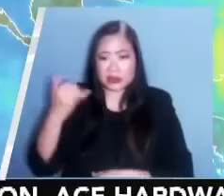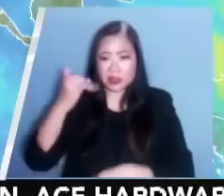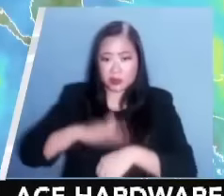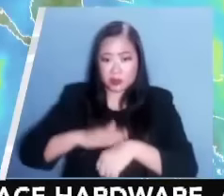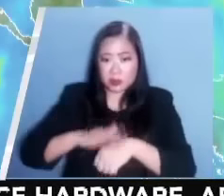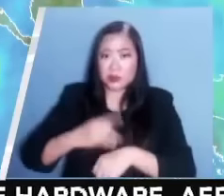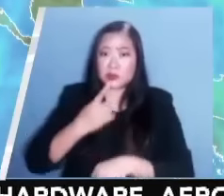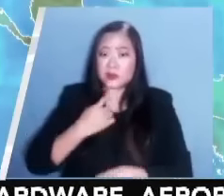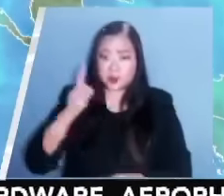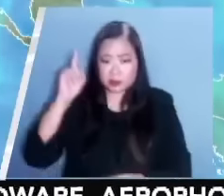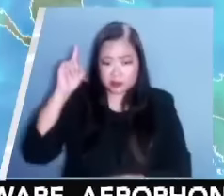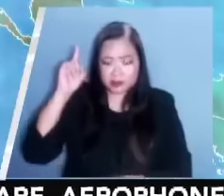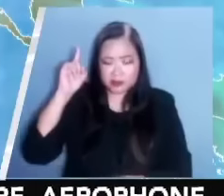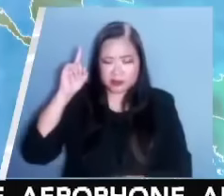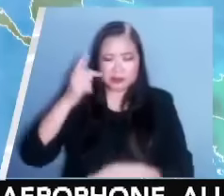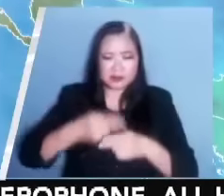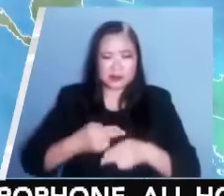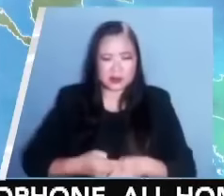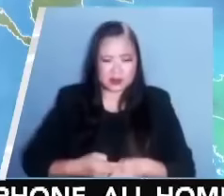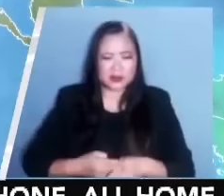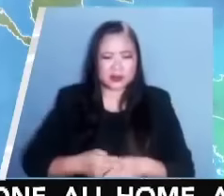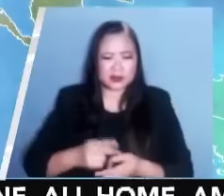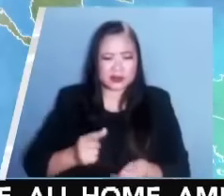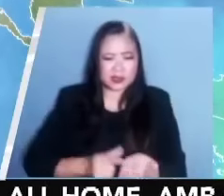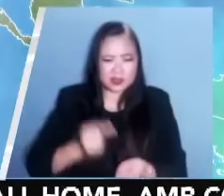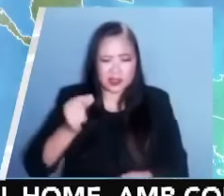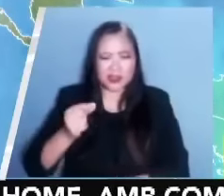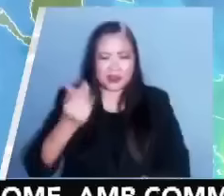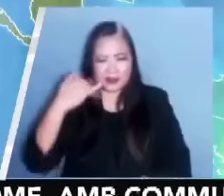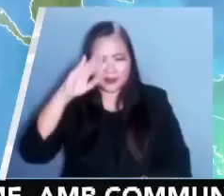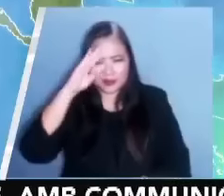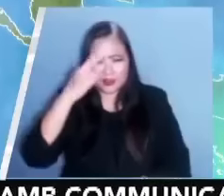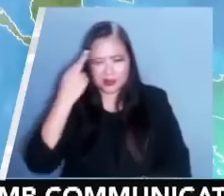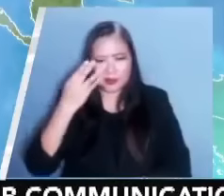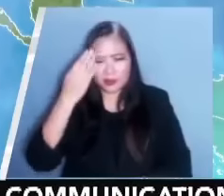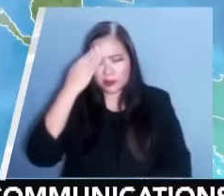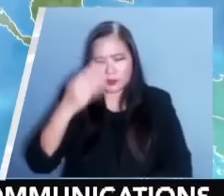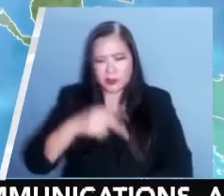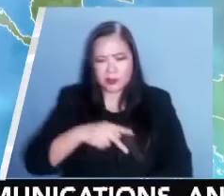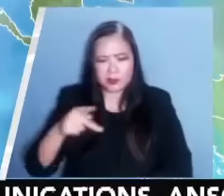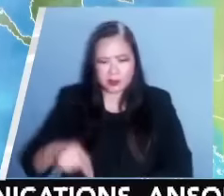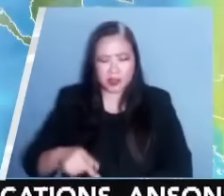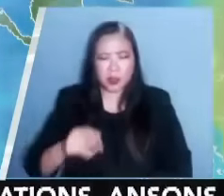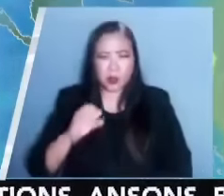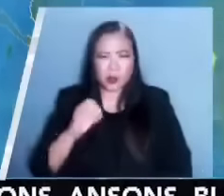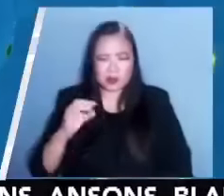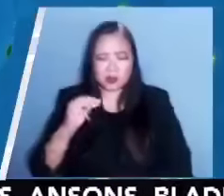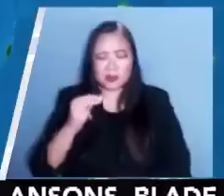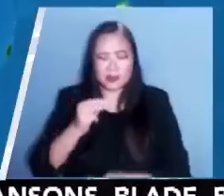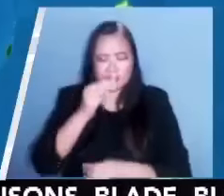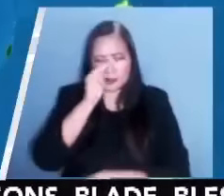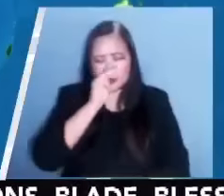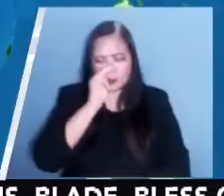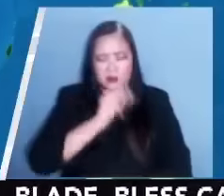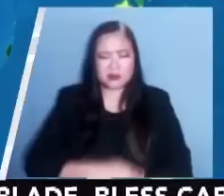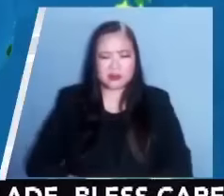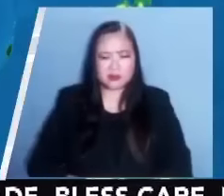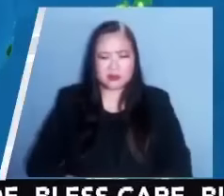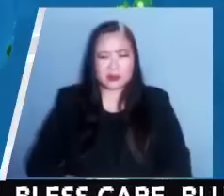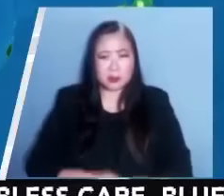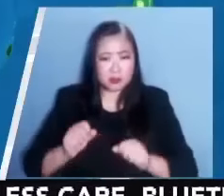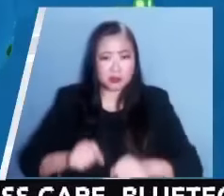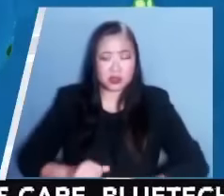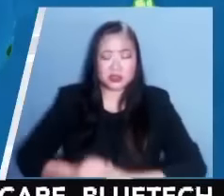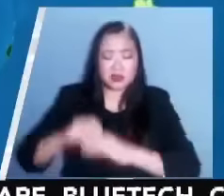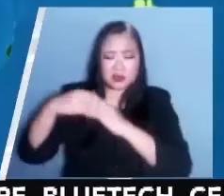Rizal, Bulacan, Pampanga at ilang panig na Occidental Mindoro. Posible rin po ang baha at ang landslide. Mga kapuso, sa ngayon mataas pa rin ang tsansa ng